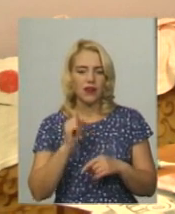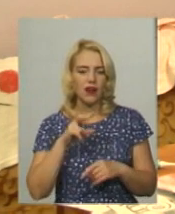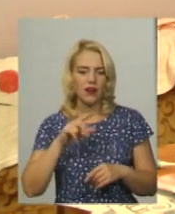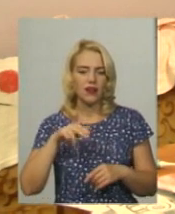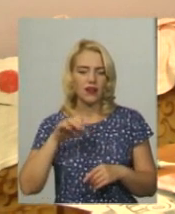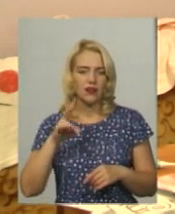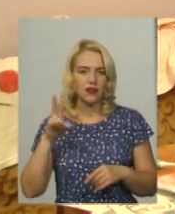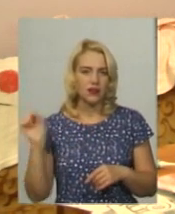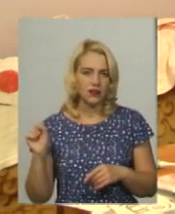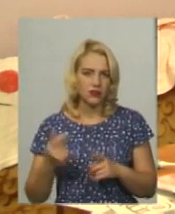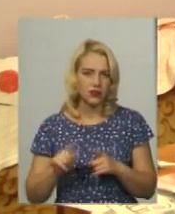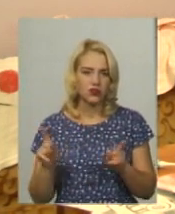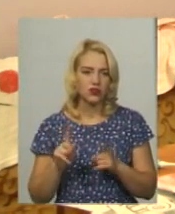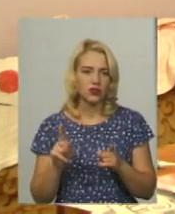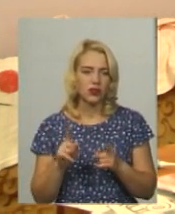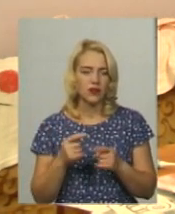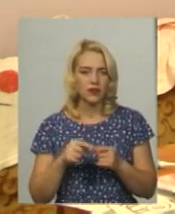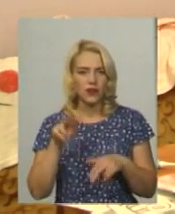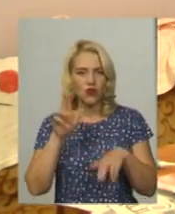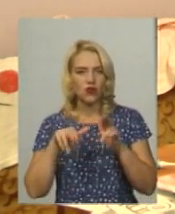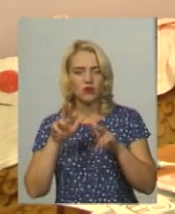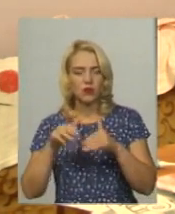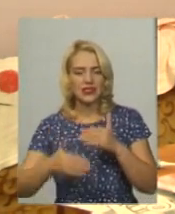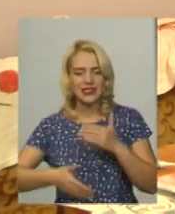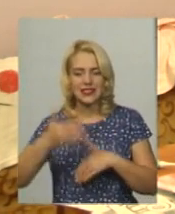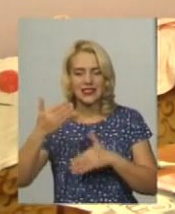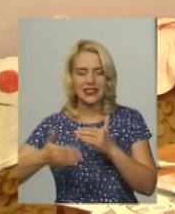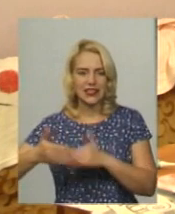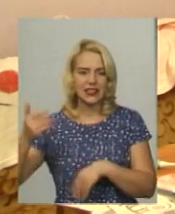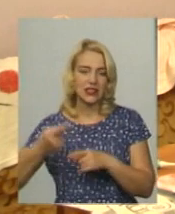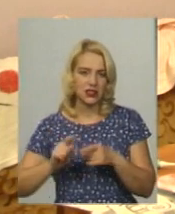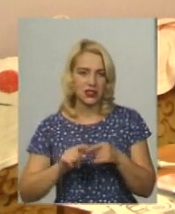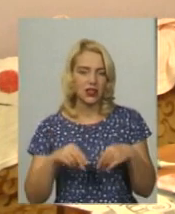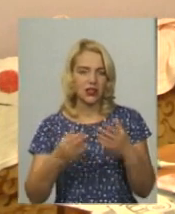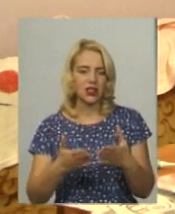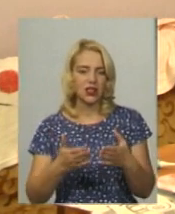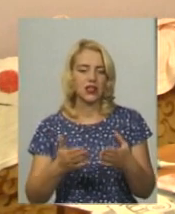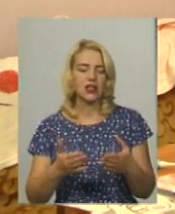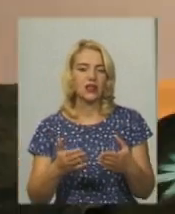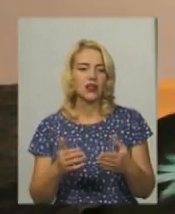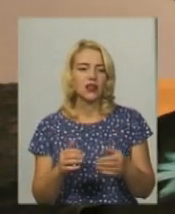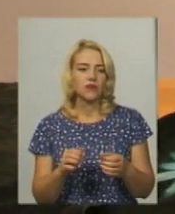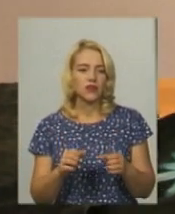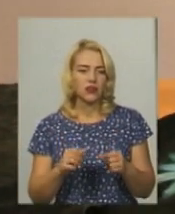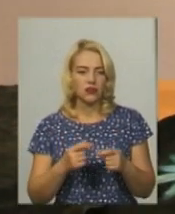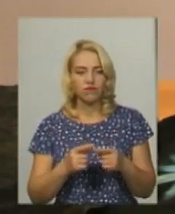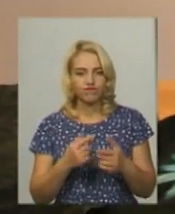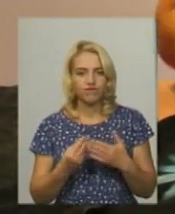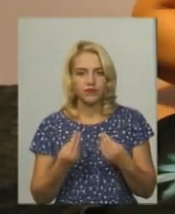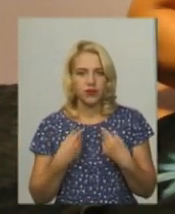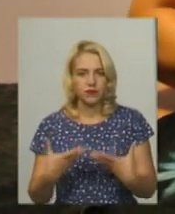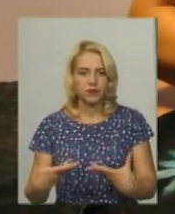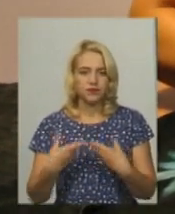й навіть більше роботи, розфарбовували стіни, це якби дав такий поштовх щось почати робити. Ольга на запрошення